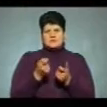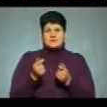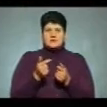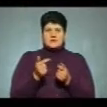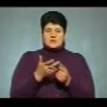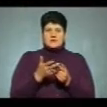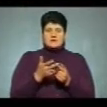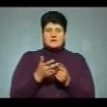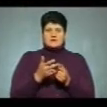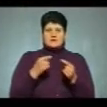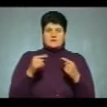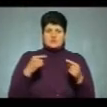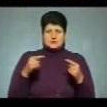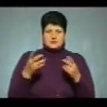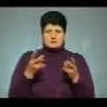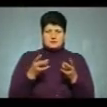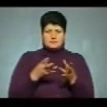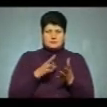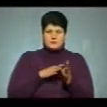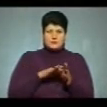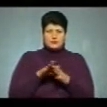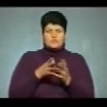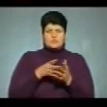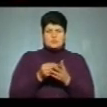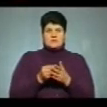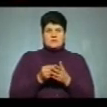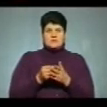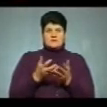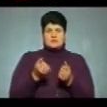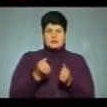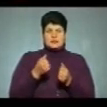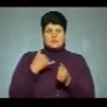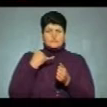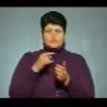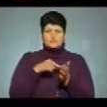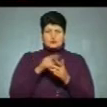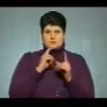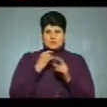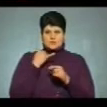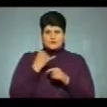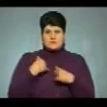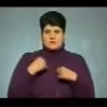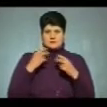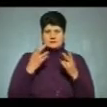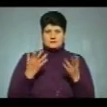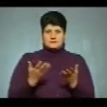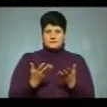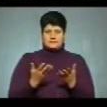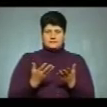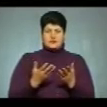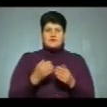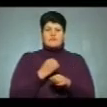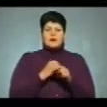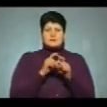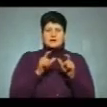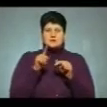щоб цілу суму. Взяла телефон, міську раду дзвонити, я не знаю. У аптеці номер